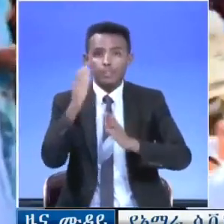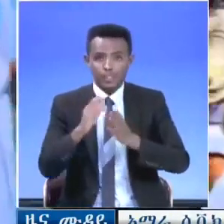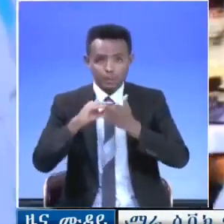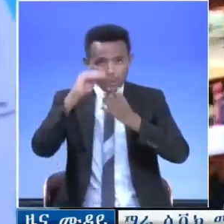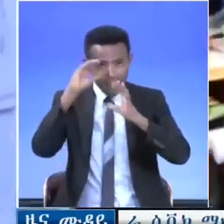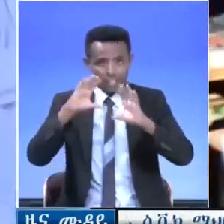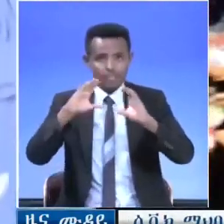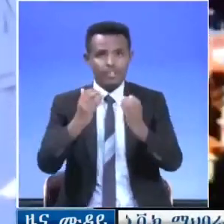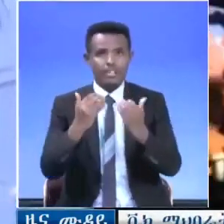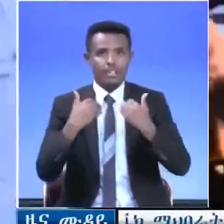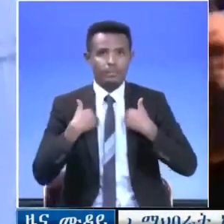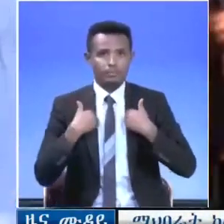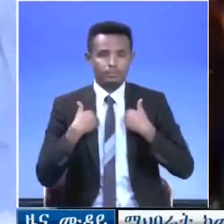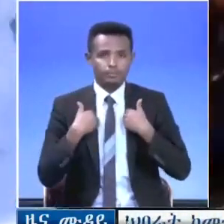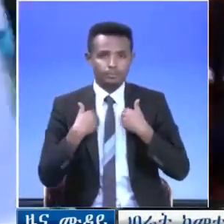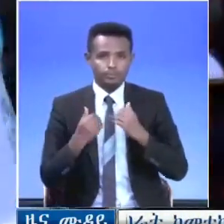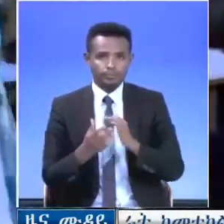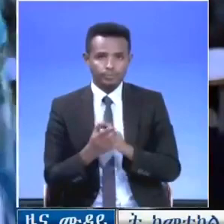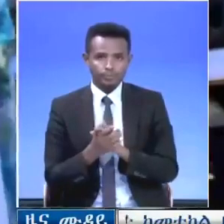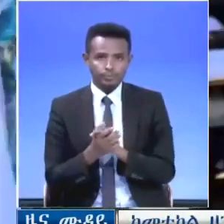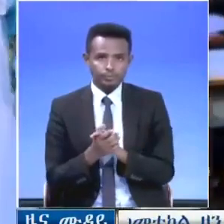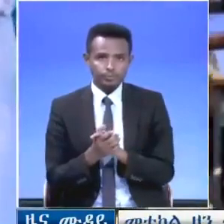አንድ